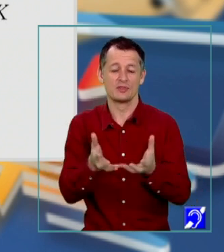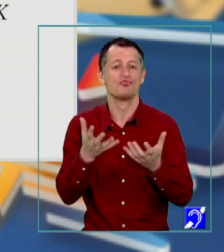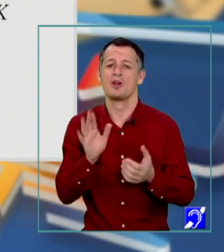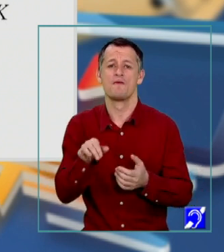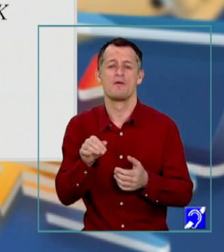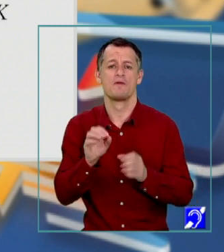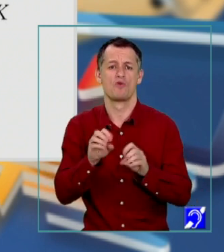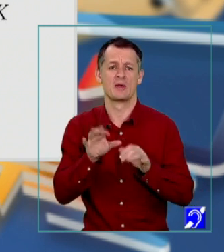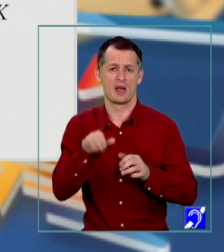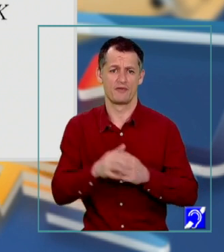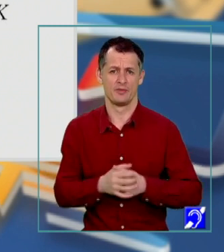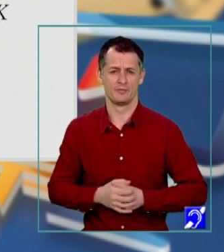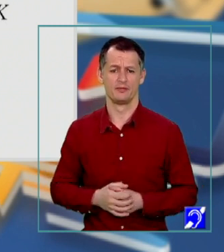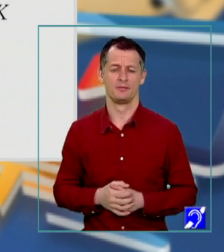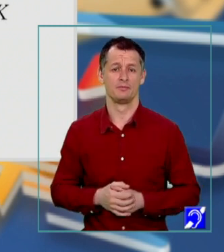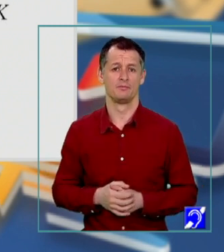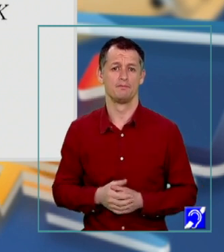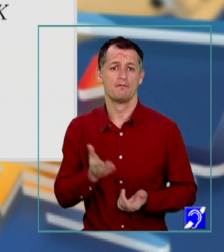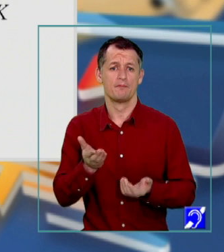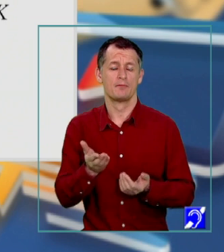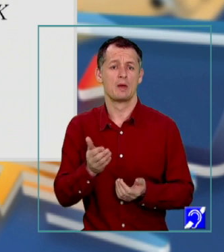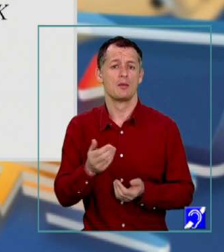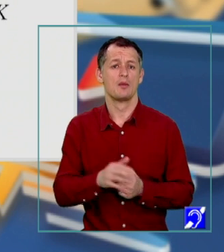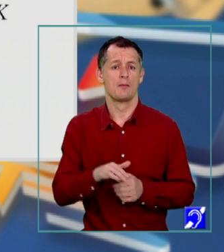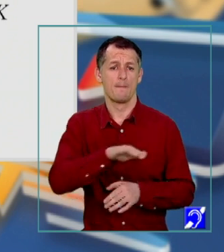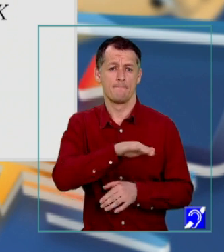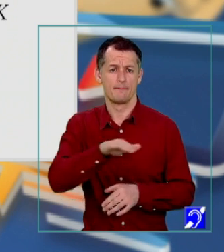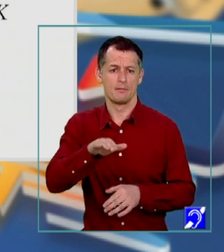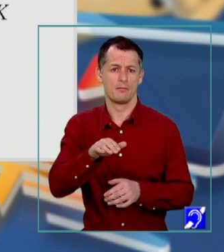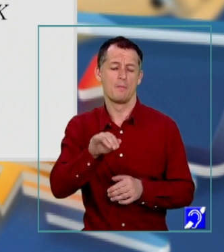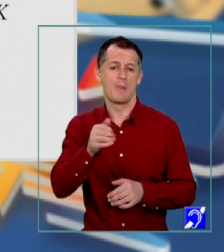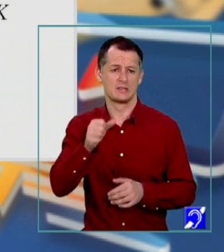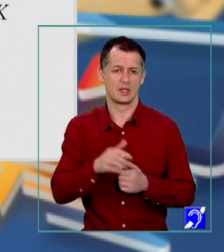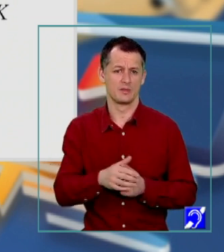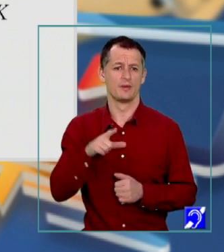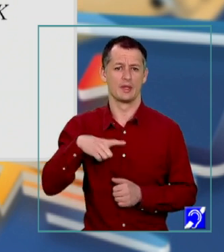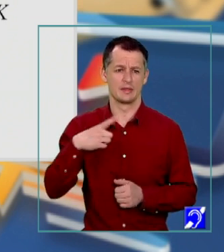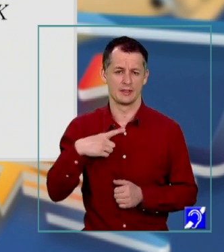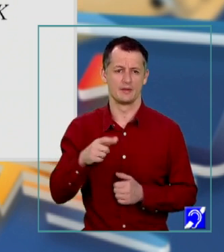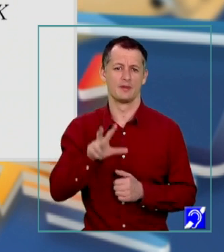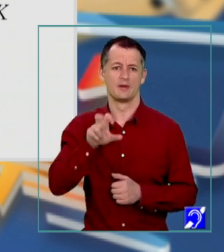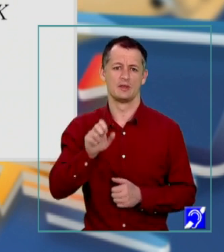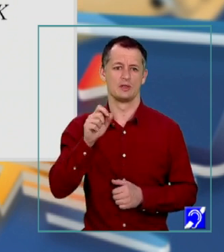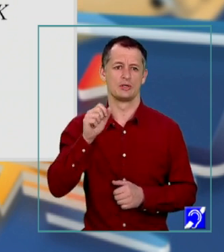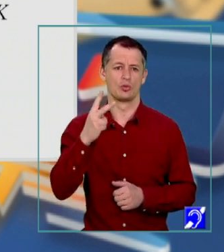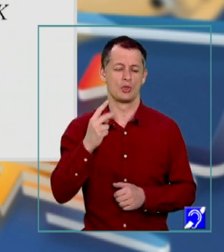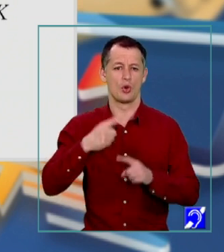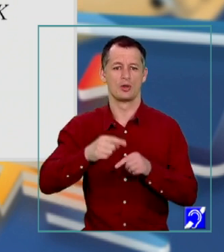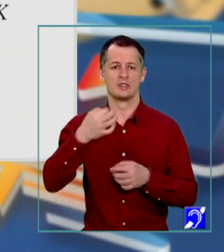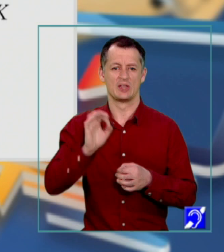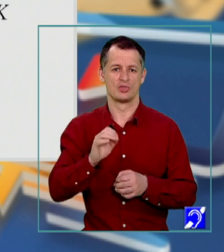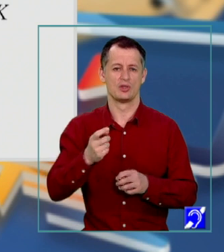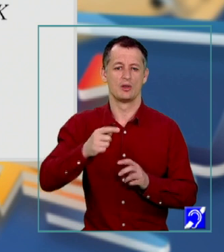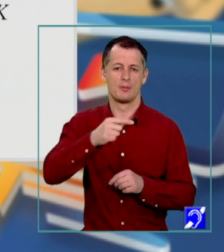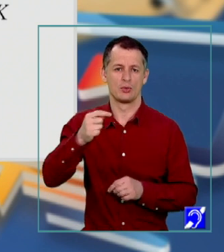vas? Masa de 16 grame, 32 ori 10 la minus 3 kg pe mol.